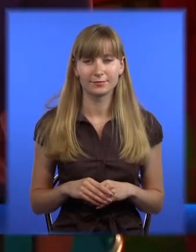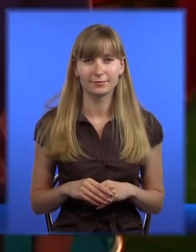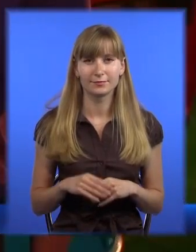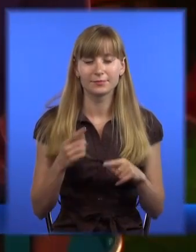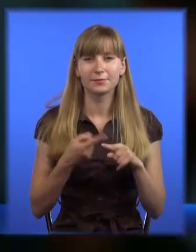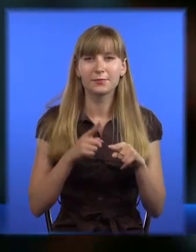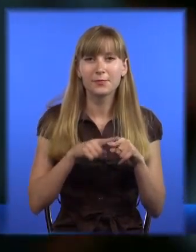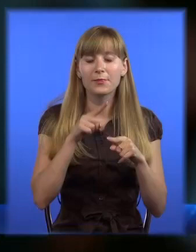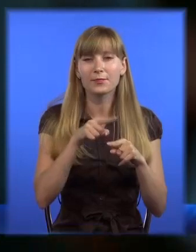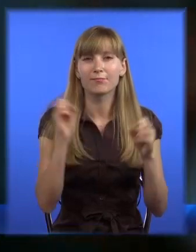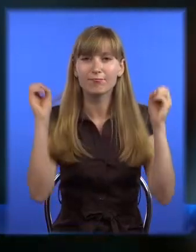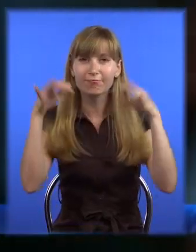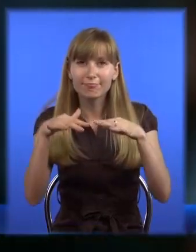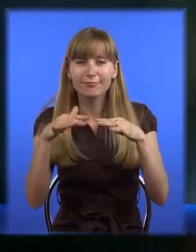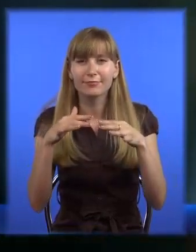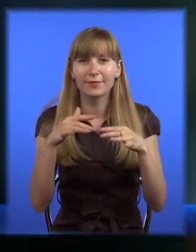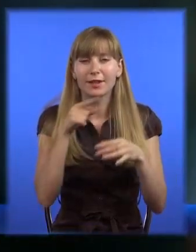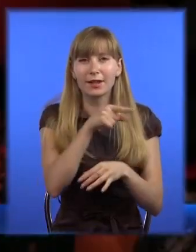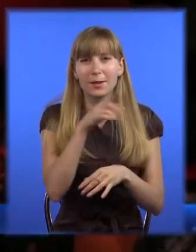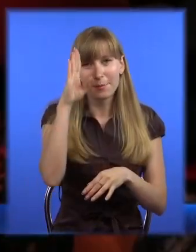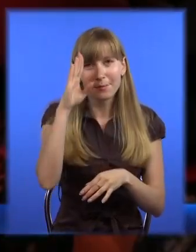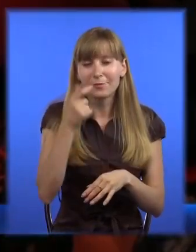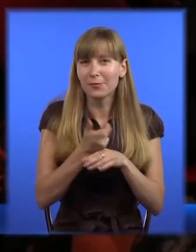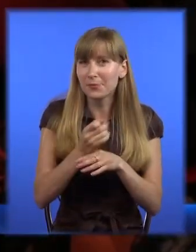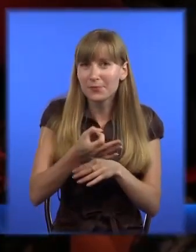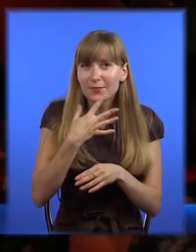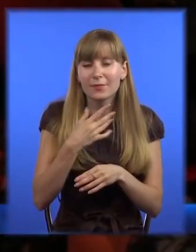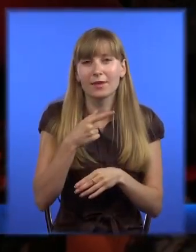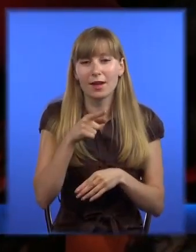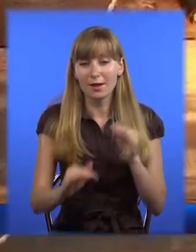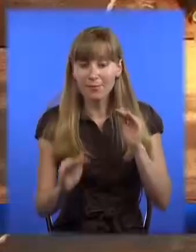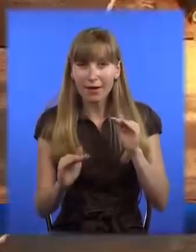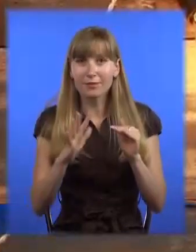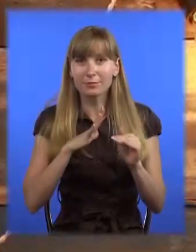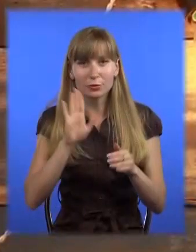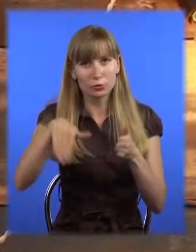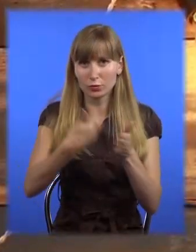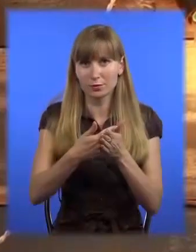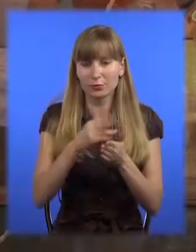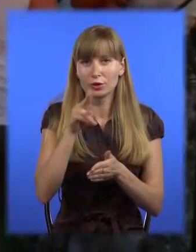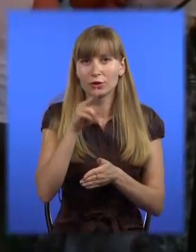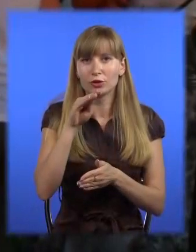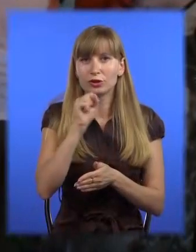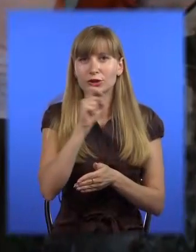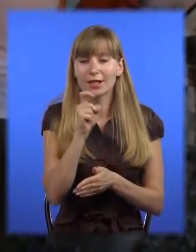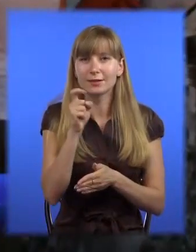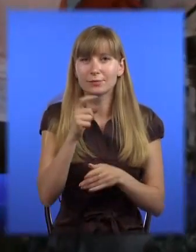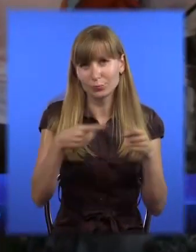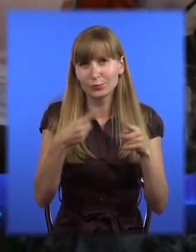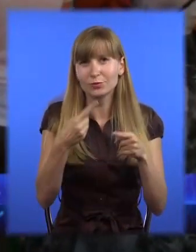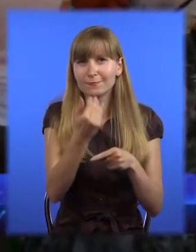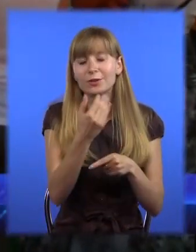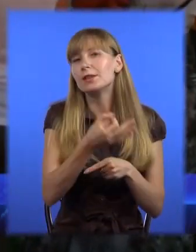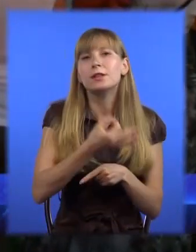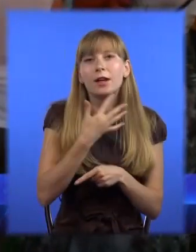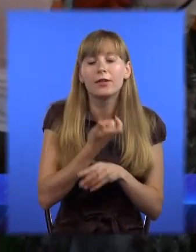Гість вечірки Сергій від створеної атмосфери у справжньому захваті. Каже, джазом захопився ще у дитинстві, але не відпустило його й досі. Чому подались? Тому що багато